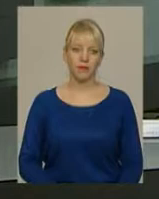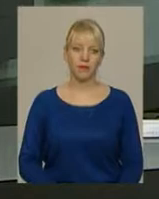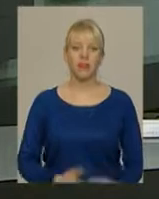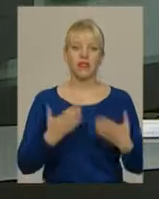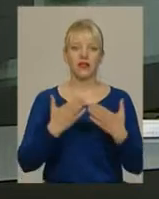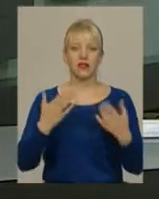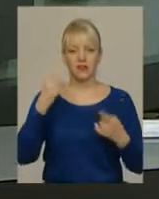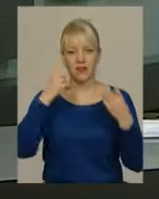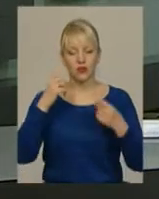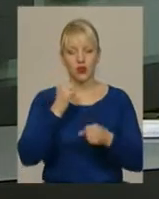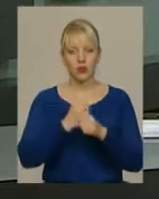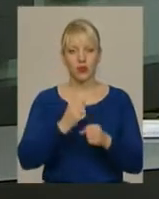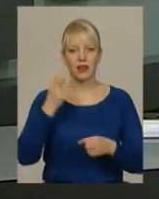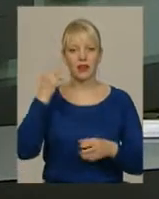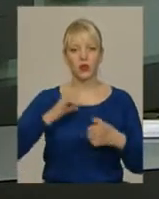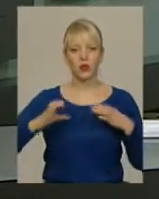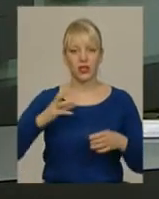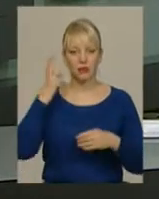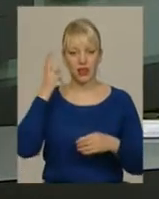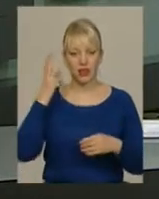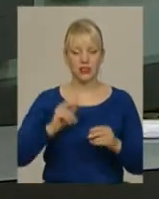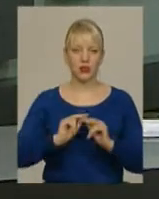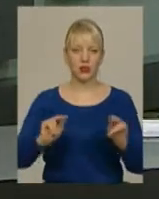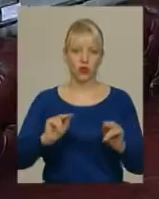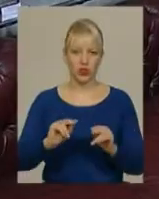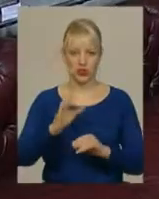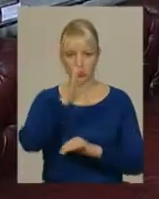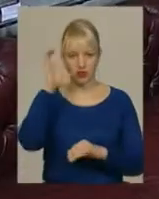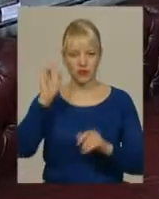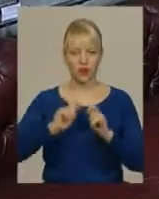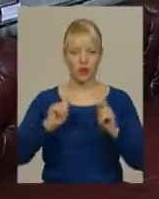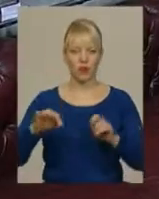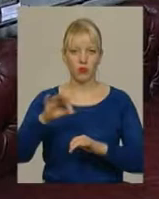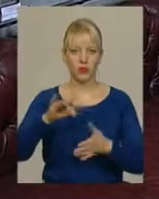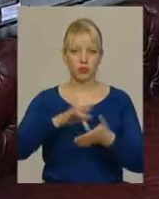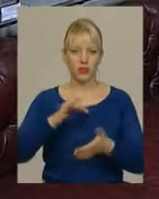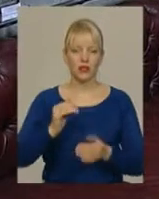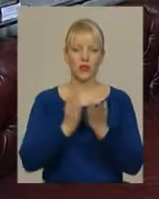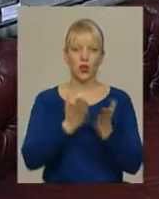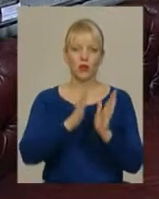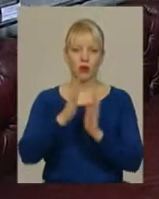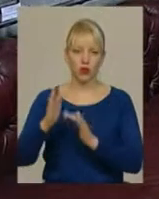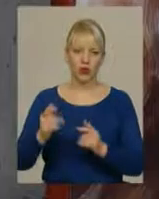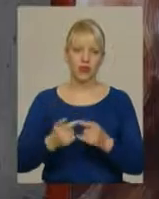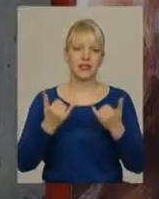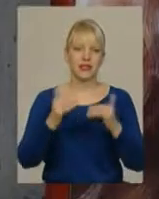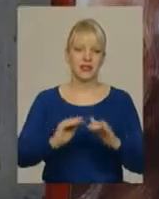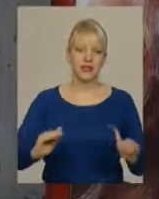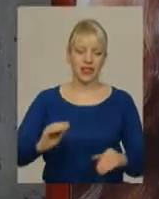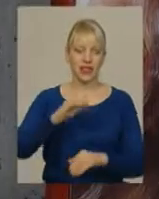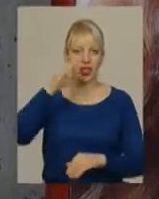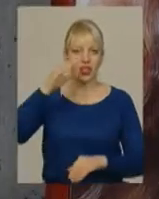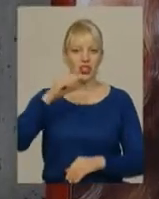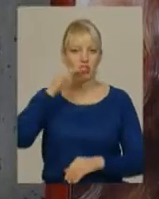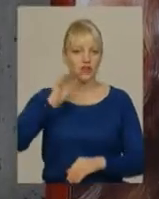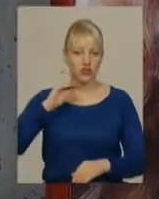Виставка творчих робіт студентів Хмельницької гуманітарно-педагогічної академії відкрилася в обласному центрі у бібліотеці для дітей імені Шевченка.